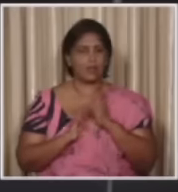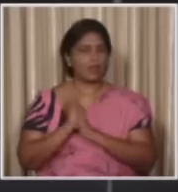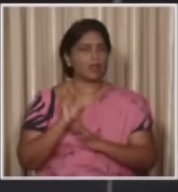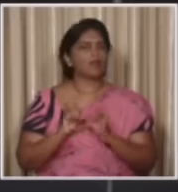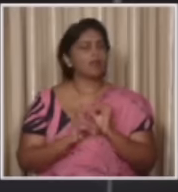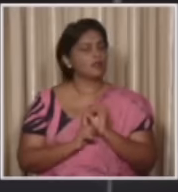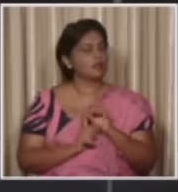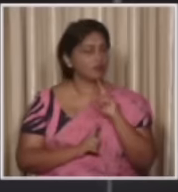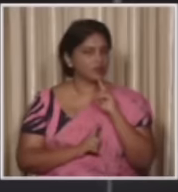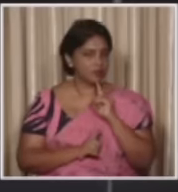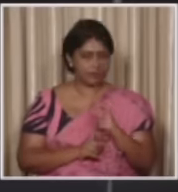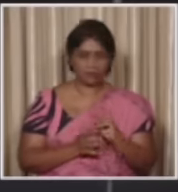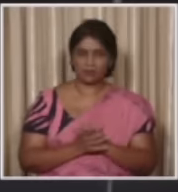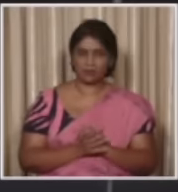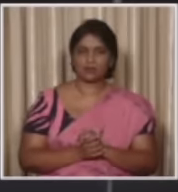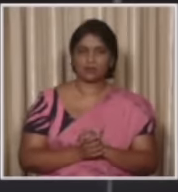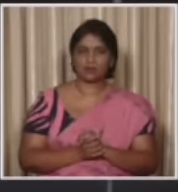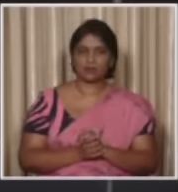මන්ත්‍රීතුමා.